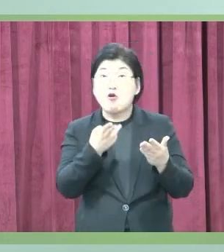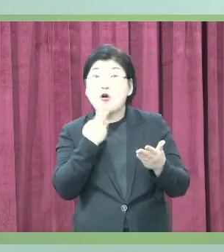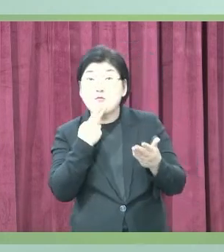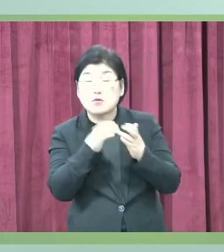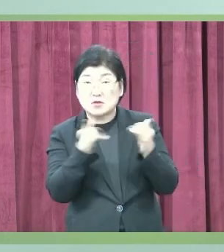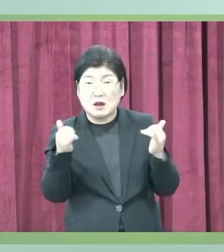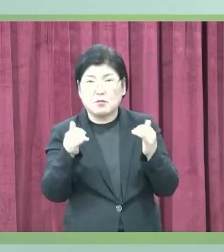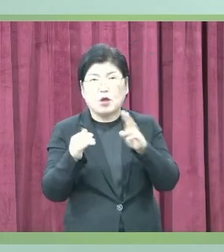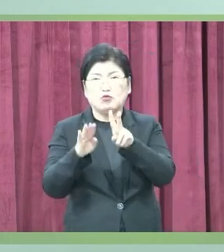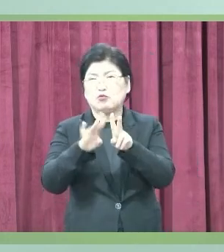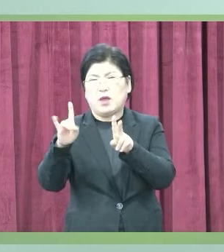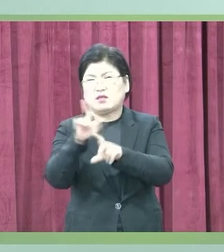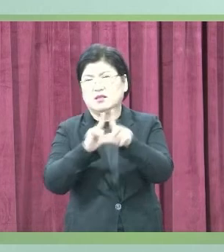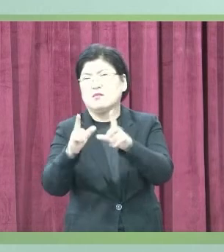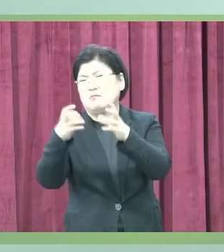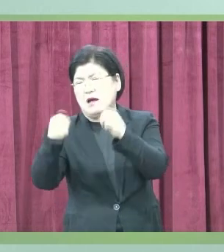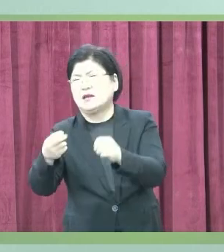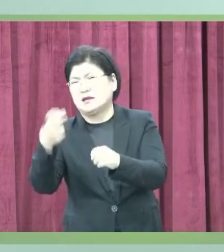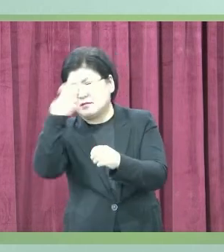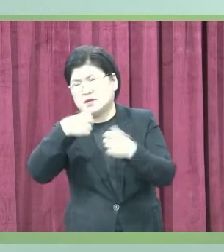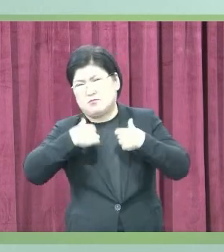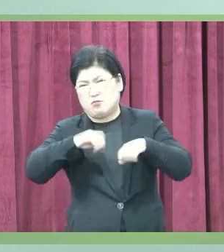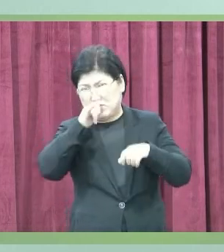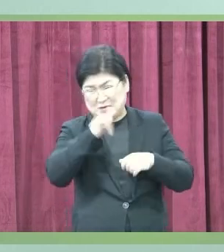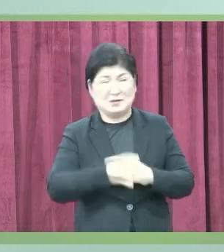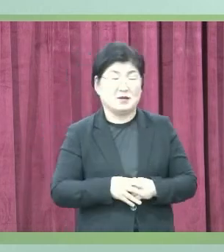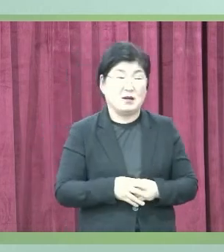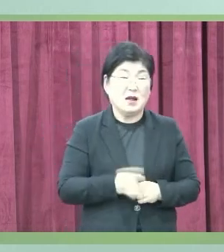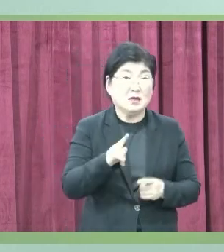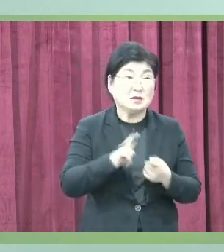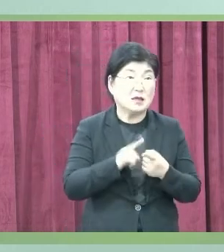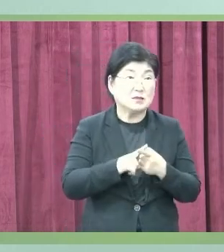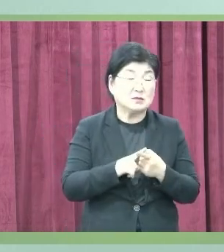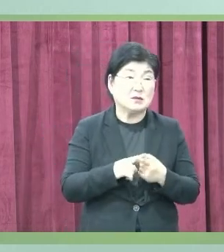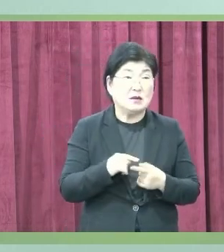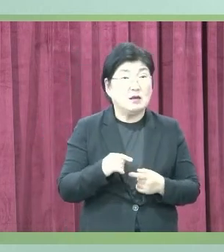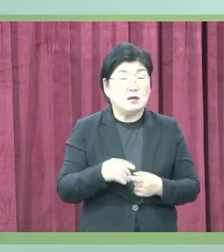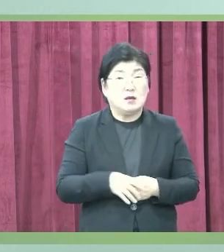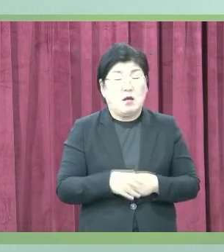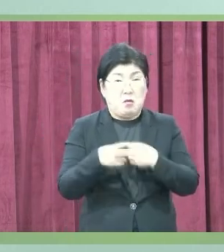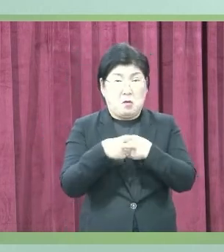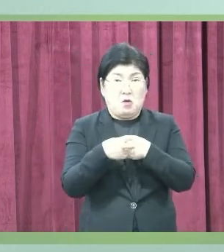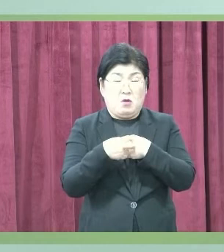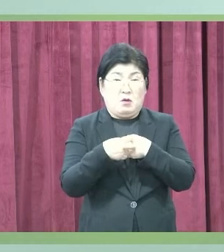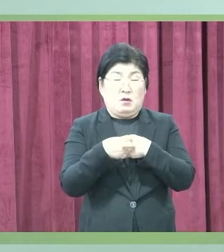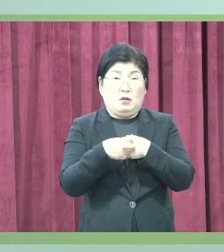그룹에서 2배 이상 도출되었습니다. 아마 요 변수는 지난주라고 했지만 아무래도 병원을